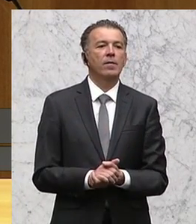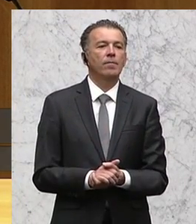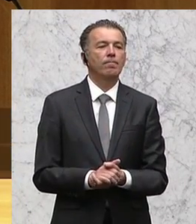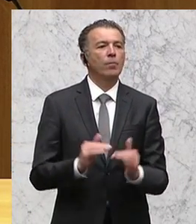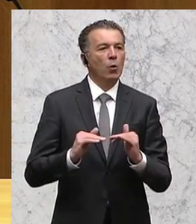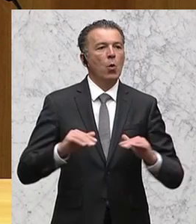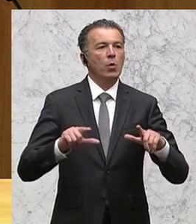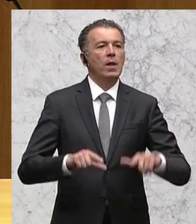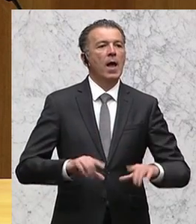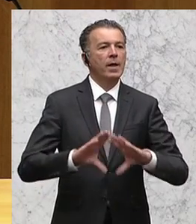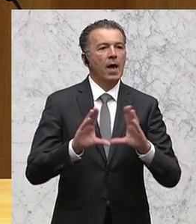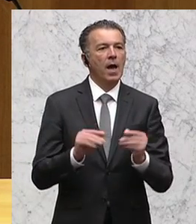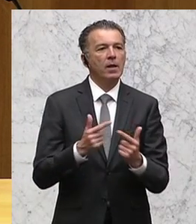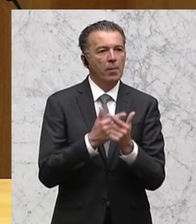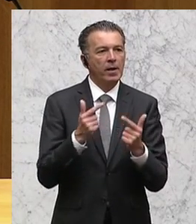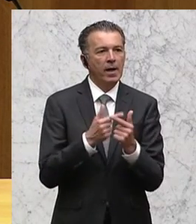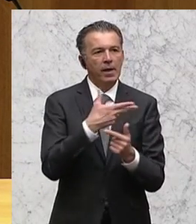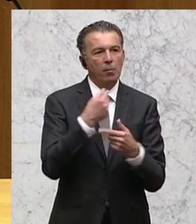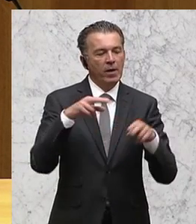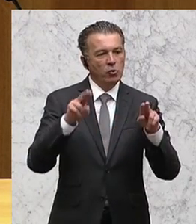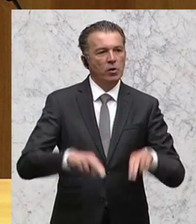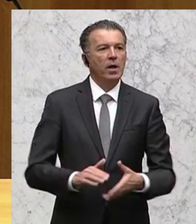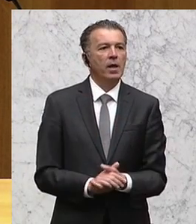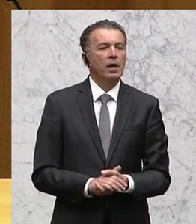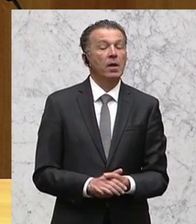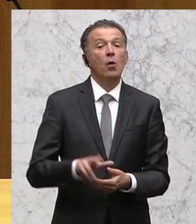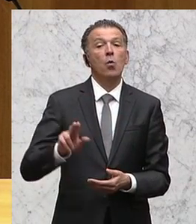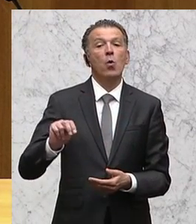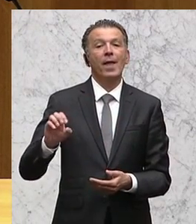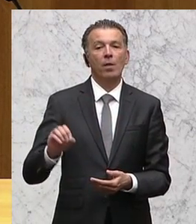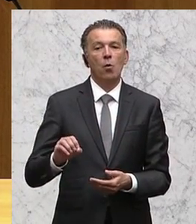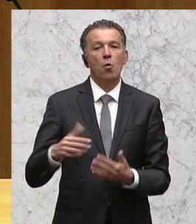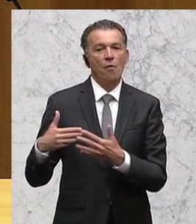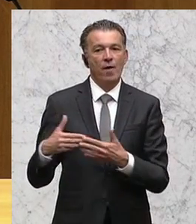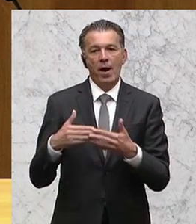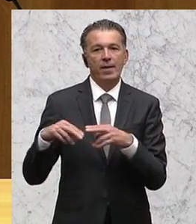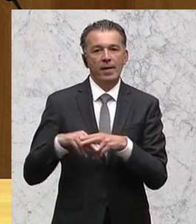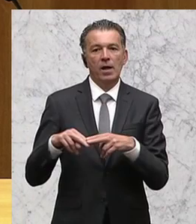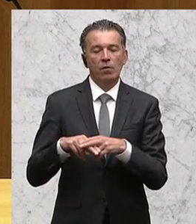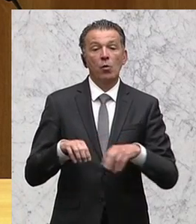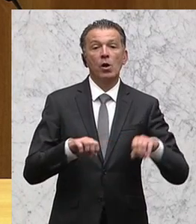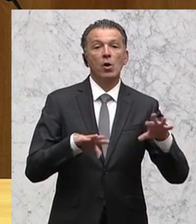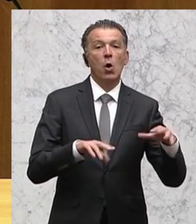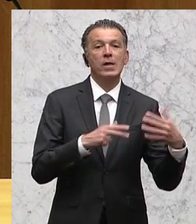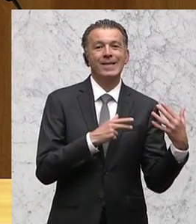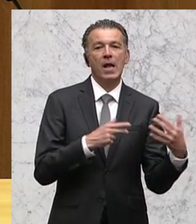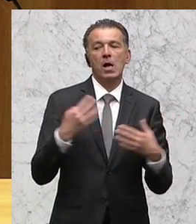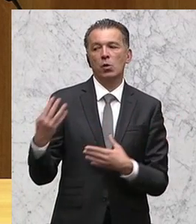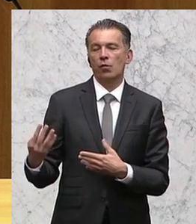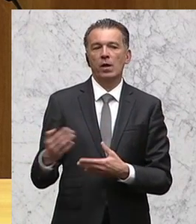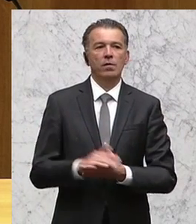fußt auf der Allgemeinen Erklärung der Menschenrechte der UNO, der Vereinten Nationen von